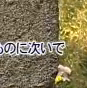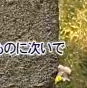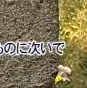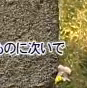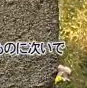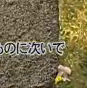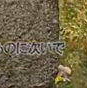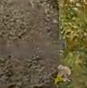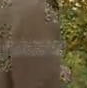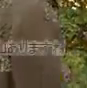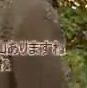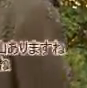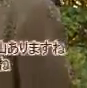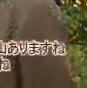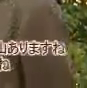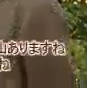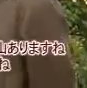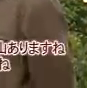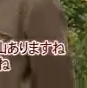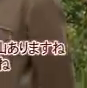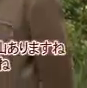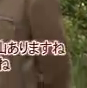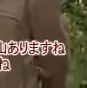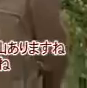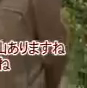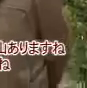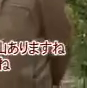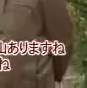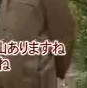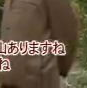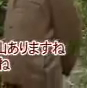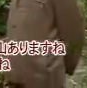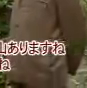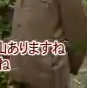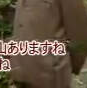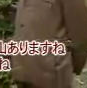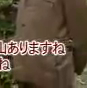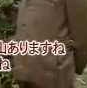。 確かに変色しているところもたくさんありますね。そう